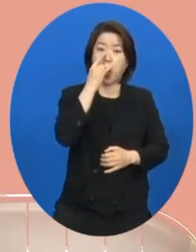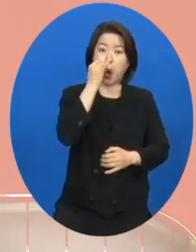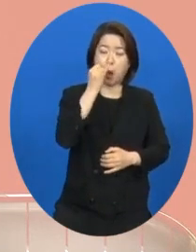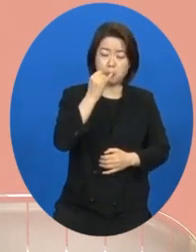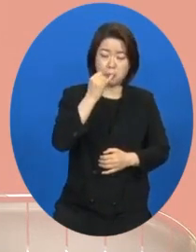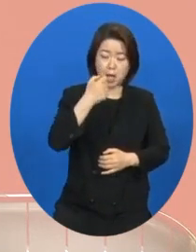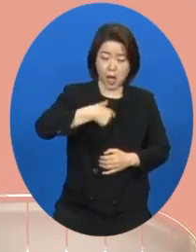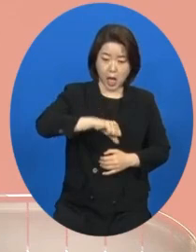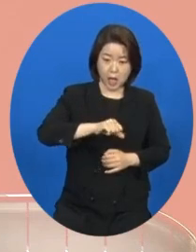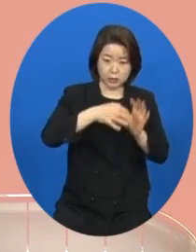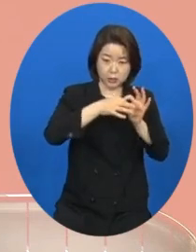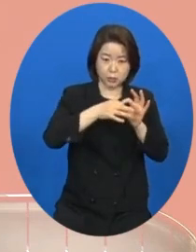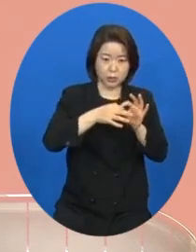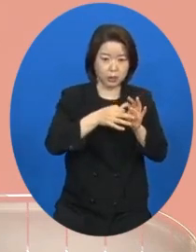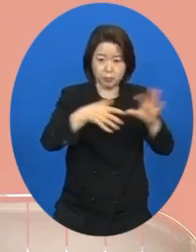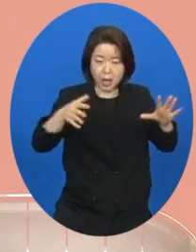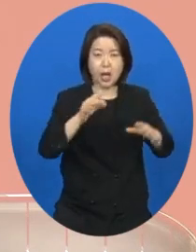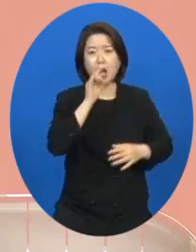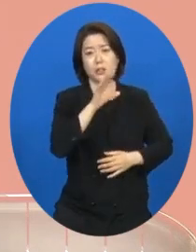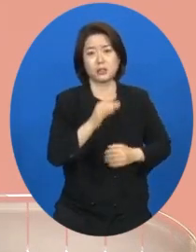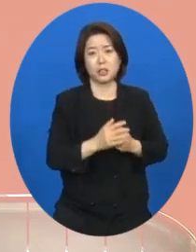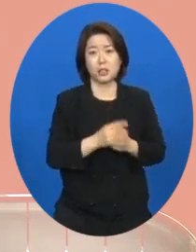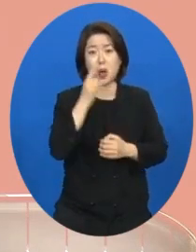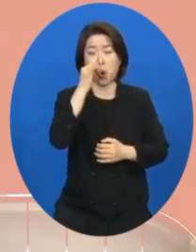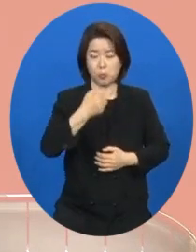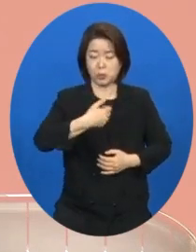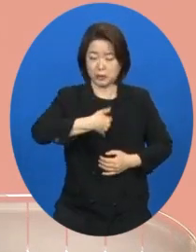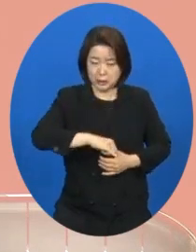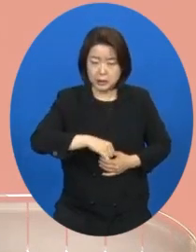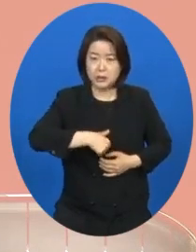어떻게 해결할 수가 없잖아요. 어머니와 자식